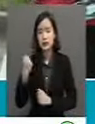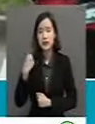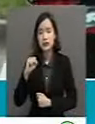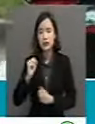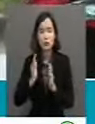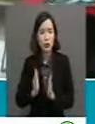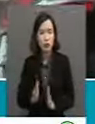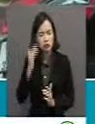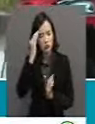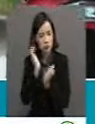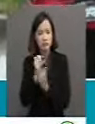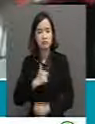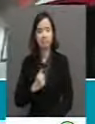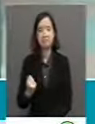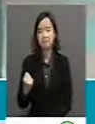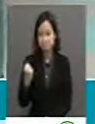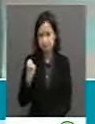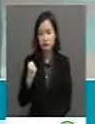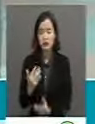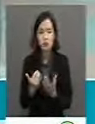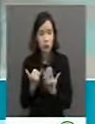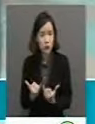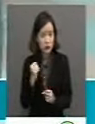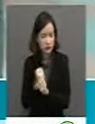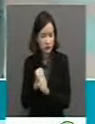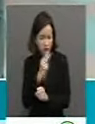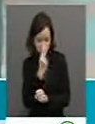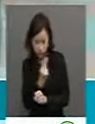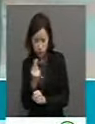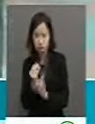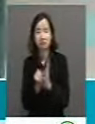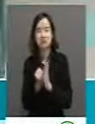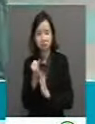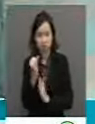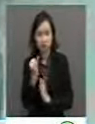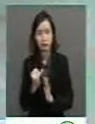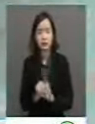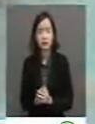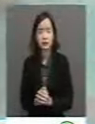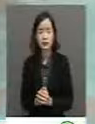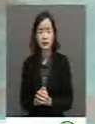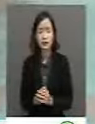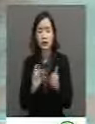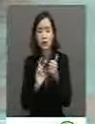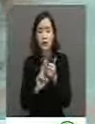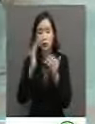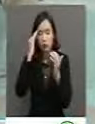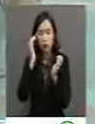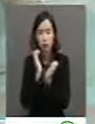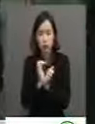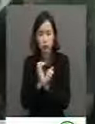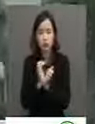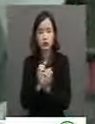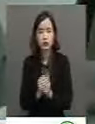ดยตำรวจเองก็มั่นใจฮะว่าคดีนี้ดำเนินการมาถูกทางครับรองผู้บัญชาการตำรวจแห่งชาติพลตำรวจเอกศิวร